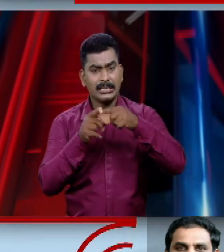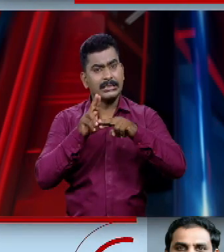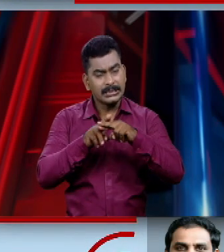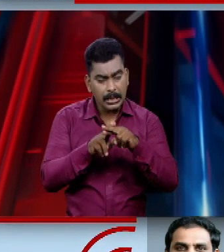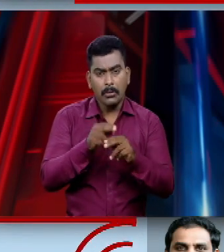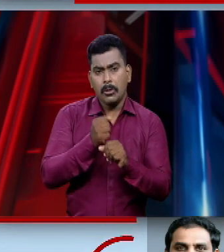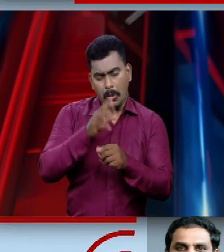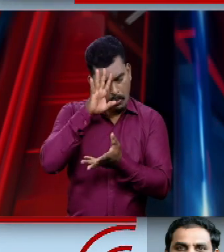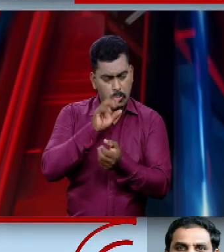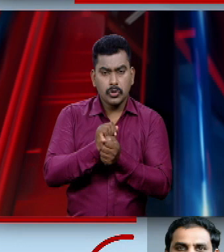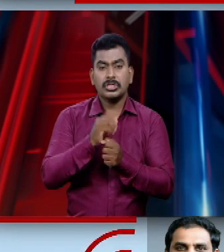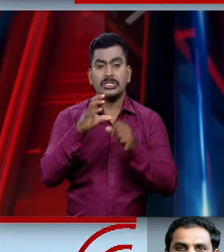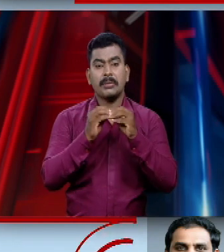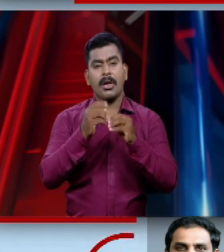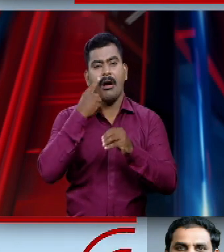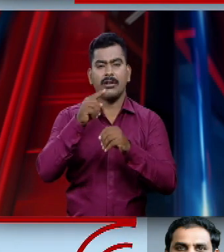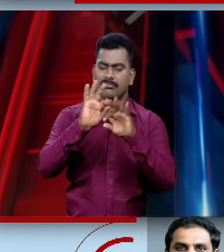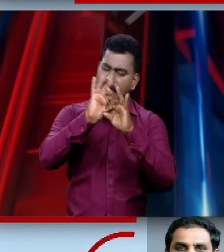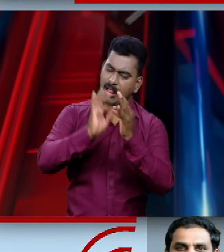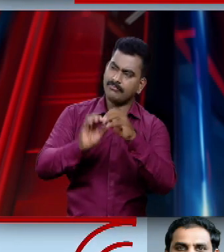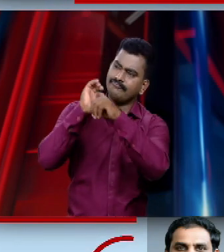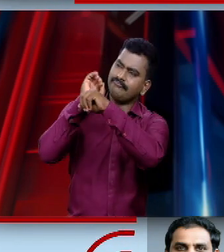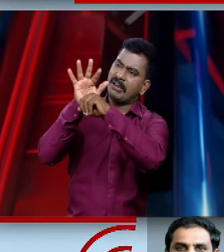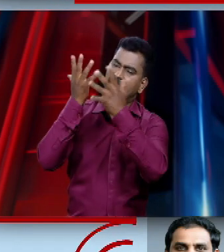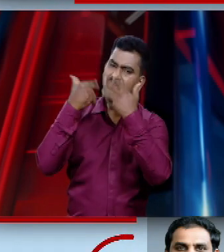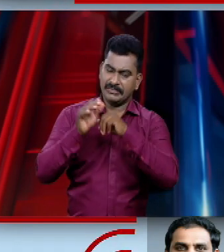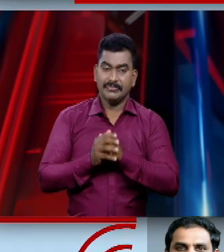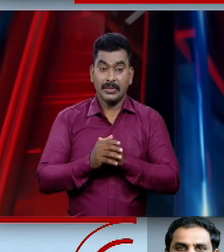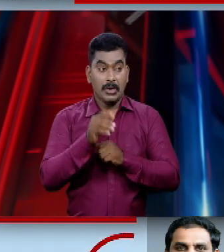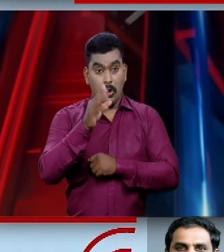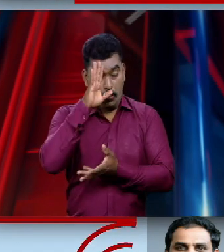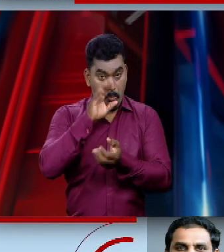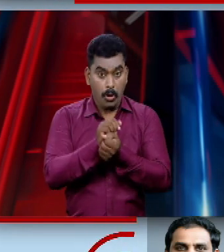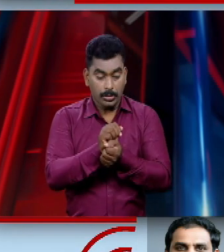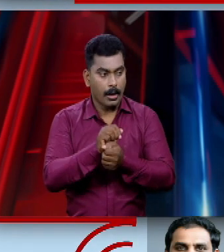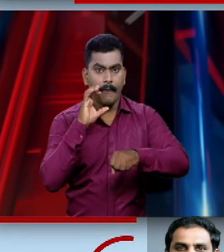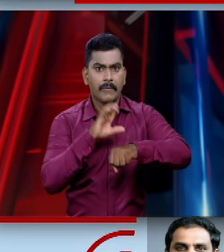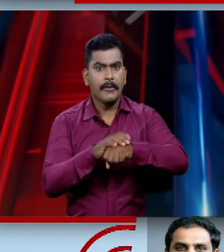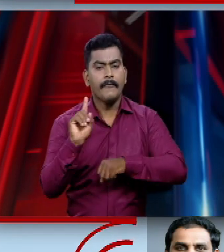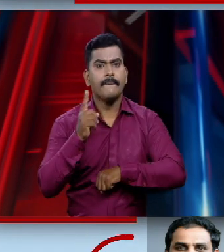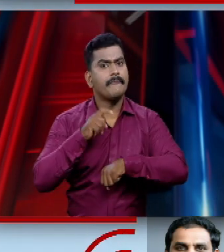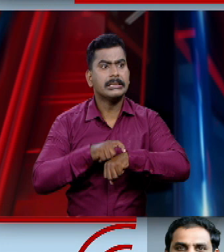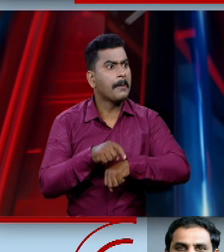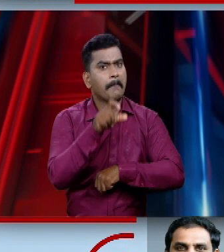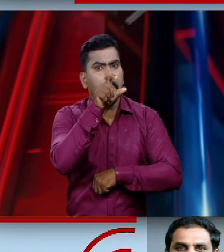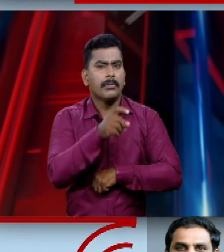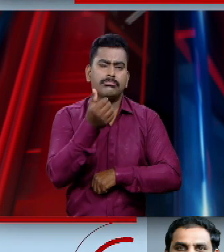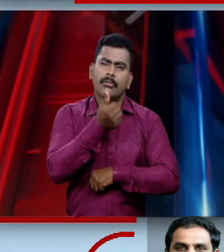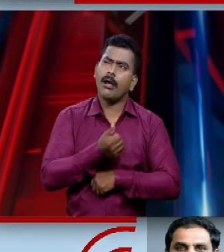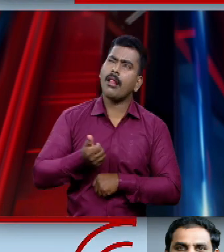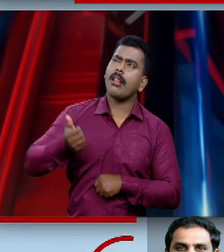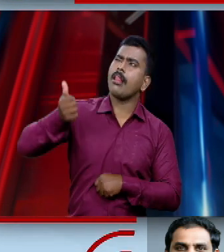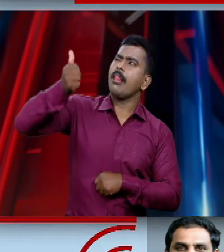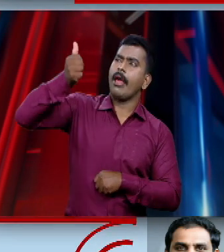DRIക്കും കൈമാറുമെന്ന് പോലീസ് അറിയിച്ചിട്ടുണ്ട്. നടപടിയെടുക്കുമെന്ന് കസ്റ്റംസും അറിയിച്ചിട്ടുണ്ട്. എന്തായാലും സംസ്ഥാനത്ത് ആദ്യമായിട്ടാണ് ഇത്രയും ഉയർന്നൊരു കസ്റ്റംസ് ഉദ്യോഗസ്ഥൻ ഈ സ്വർണ്ണ